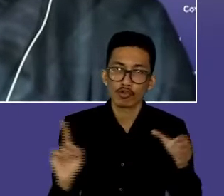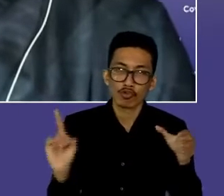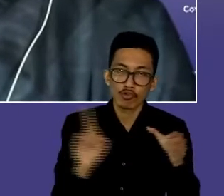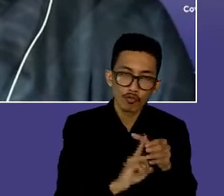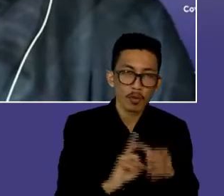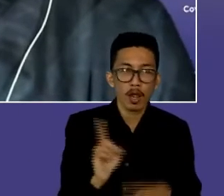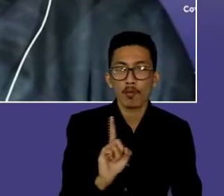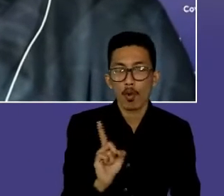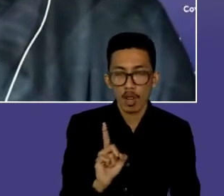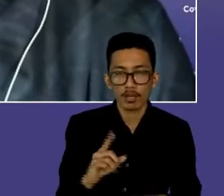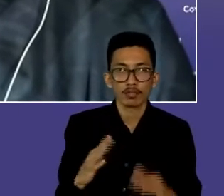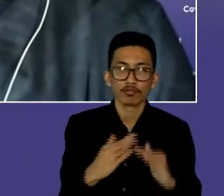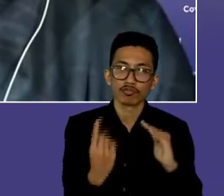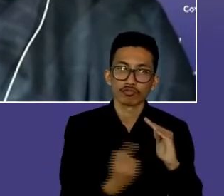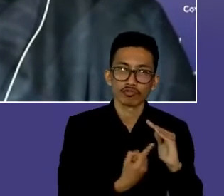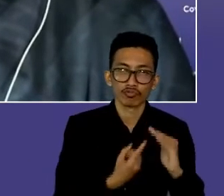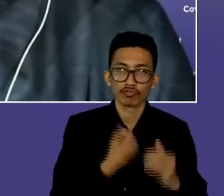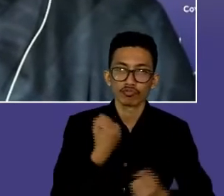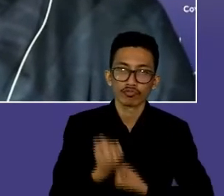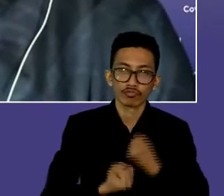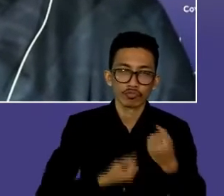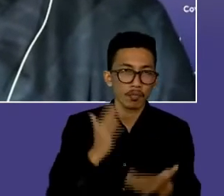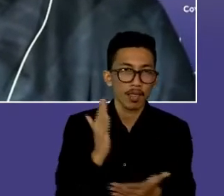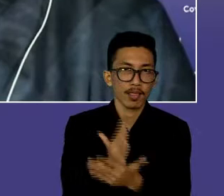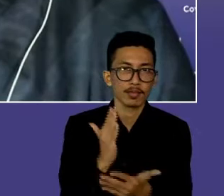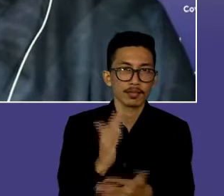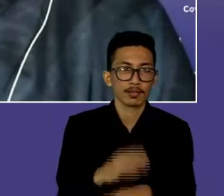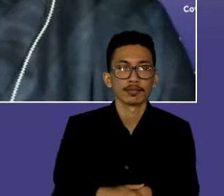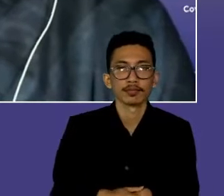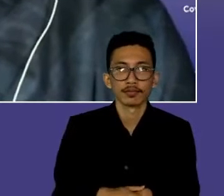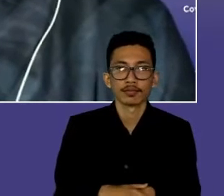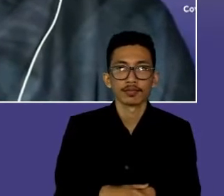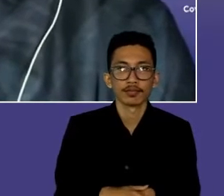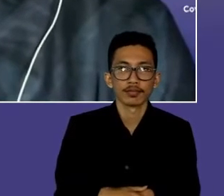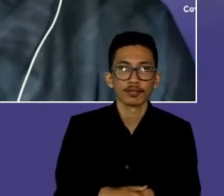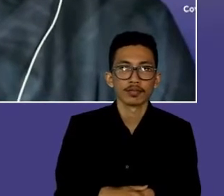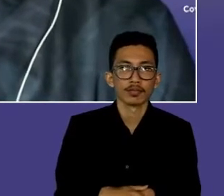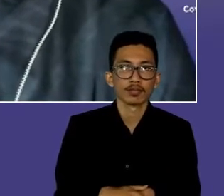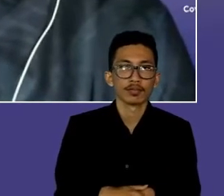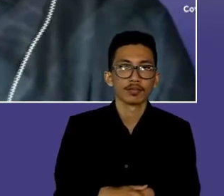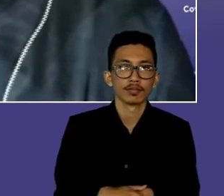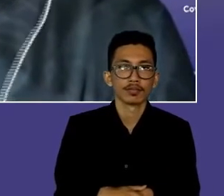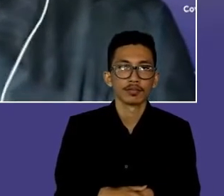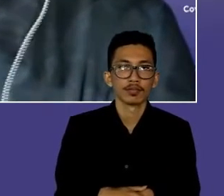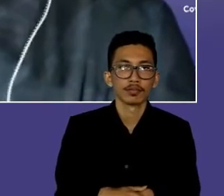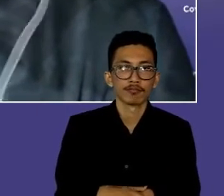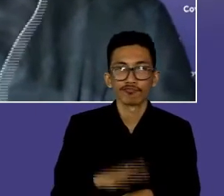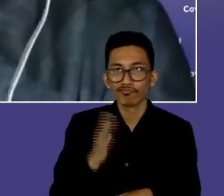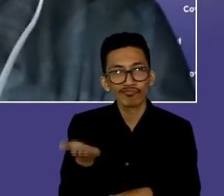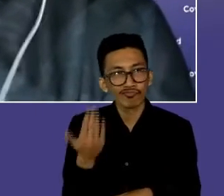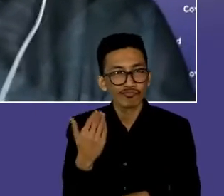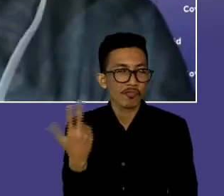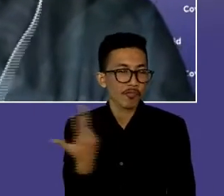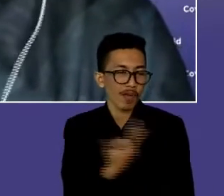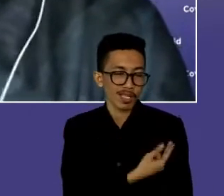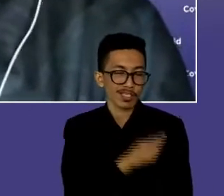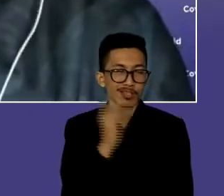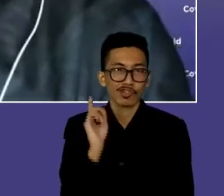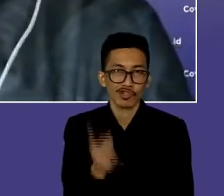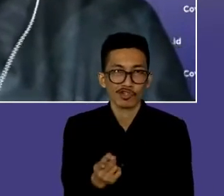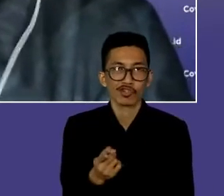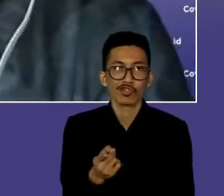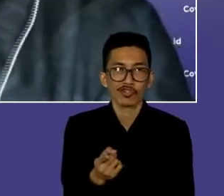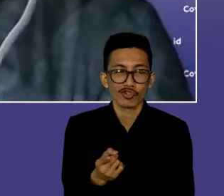kemudian mengurangi mobilitas. Mudah-mudahan dengan 5 ini, tambahan 10 lagi saya tambahkan, ayo kita mulai vaksin ya gitu. Kalau